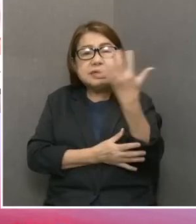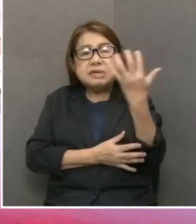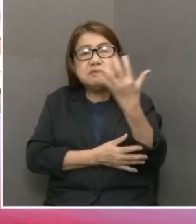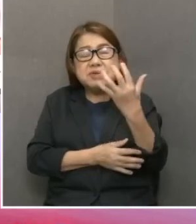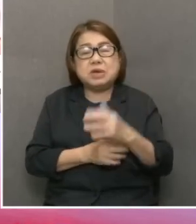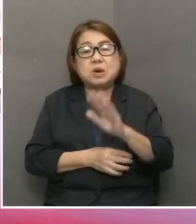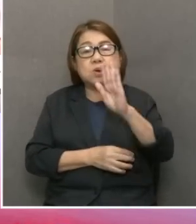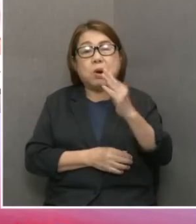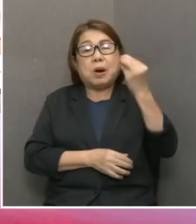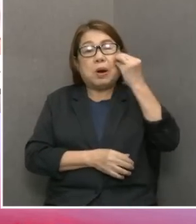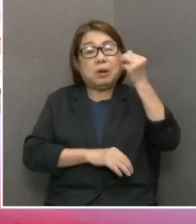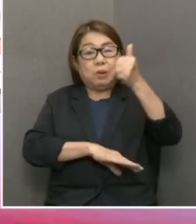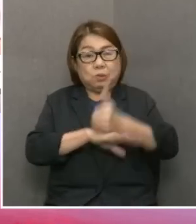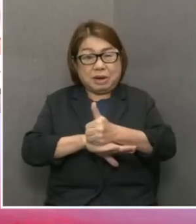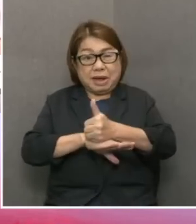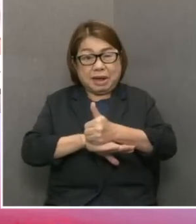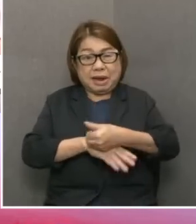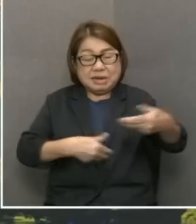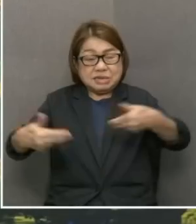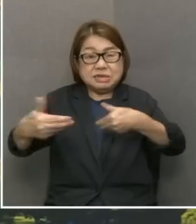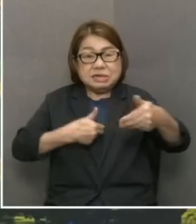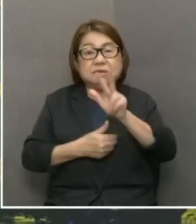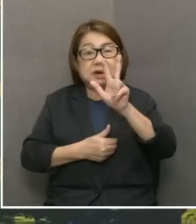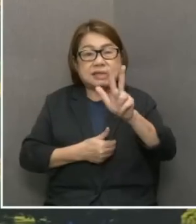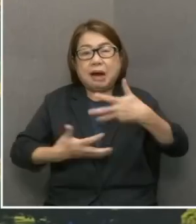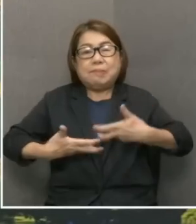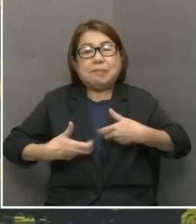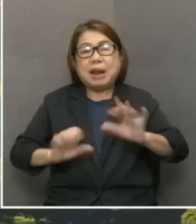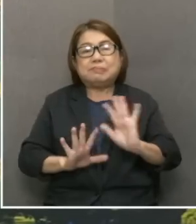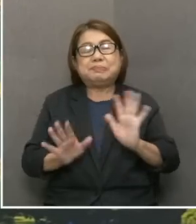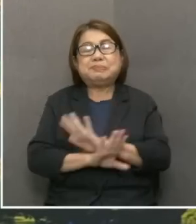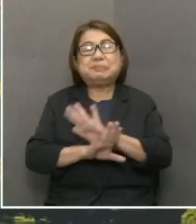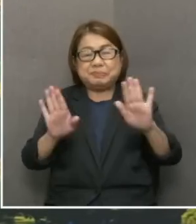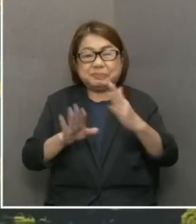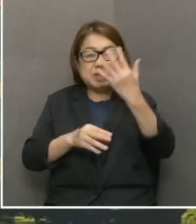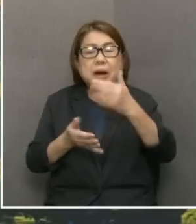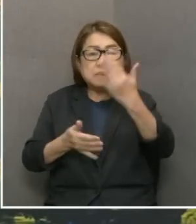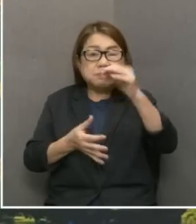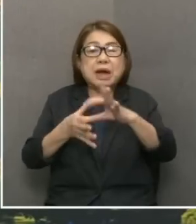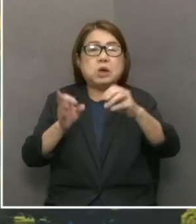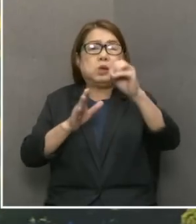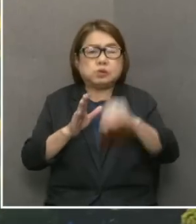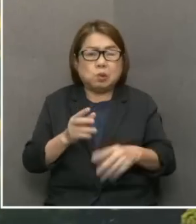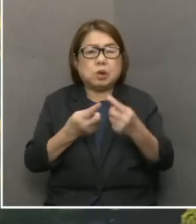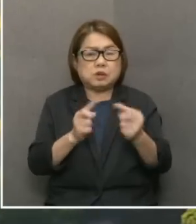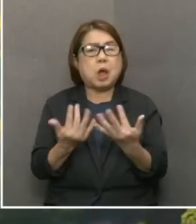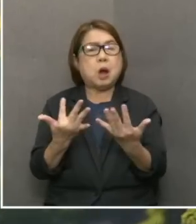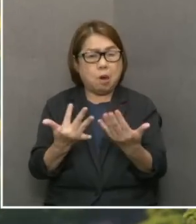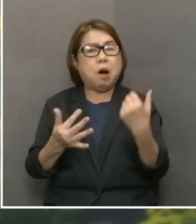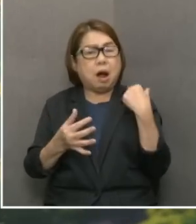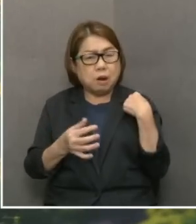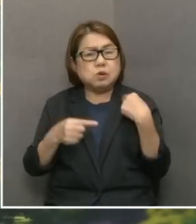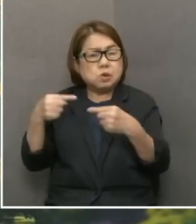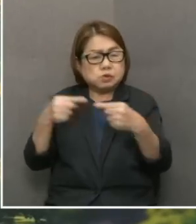เลยเวลาของการยื่นเรื่องนะคะแต่ว่าก็จะมีการสืบสวนไต่สวนต่อนะคะในประเด็นที่นายพิธาจะมี